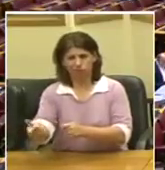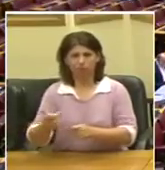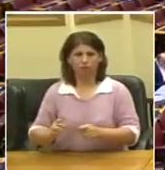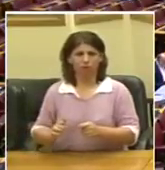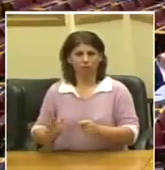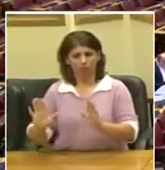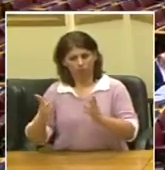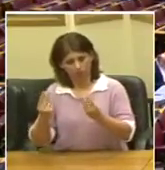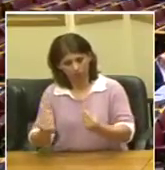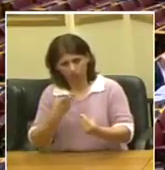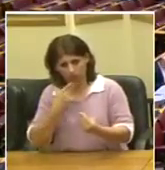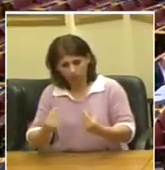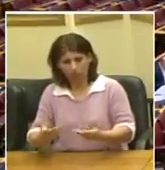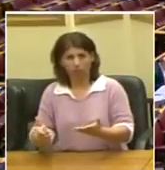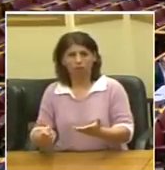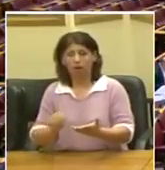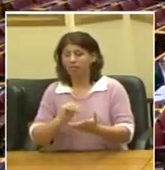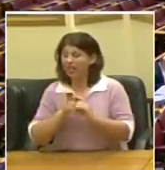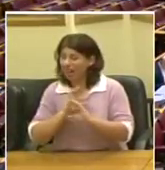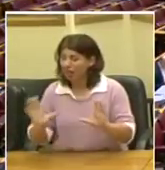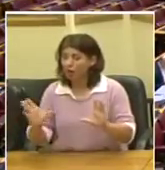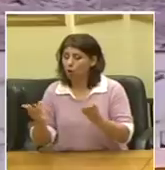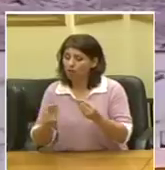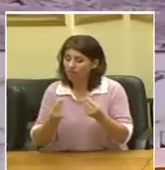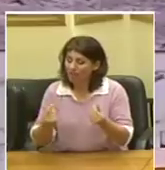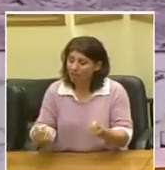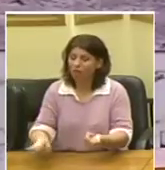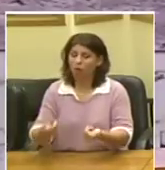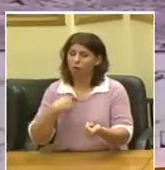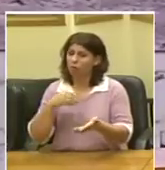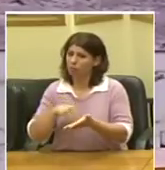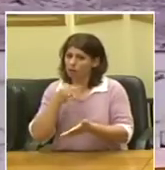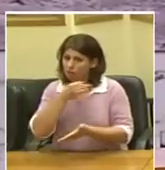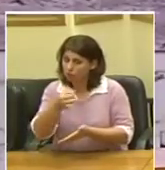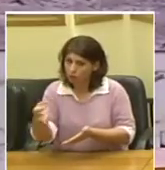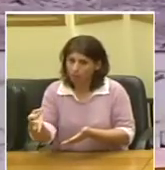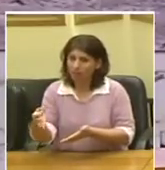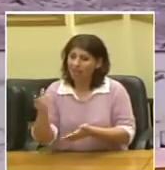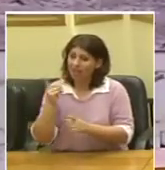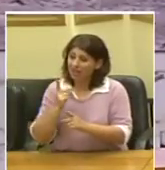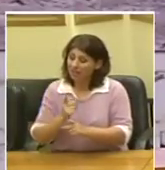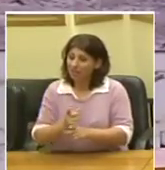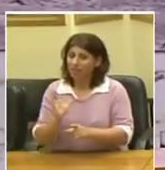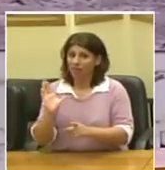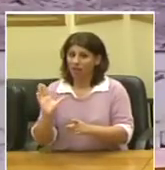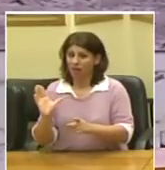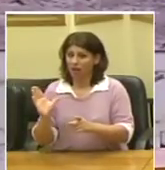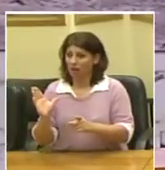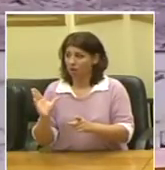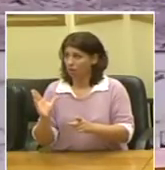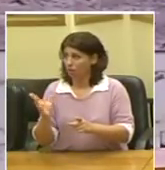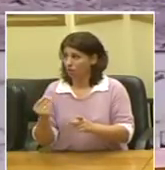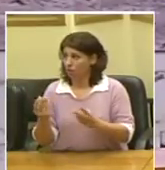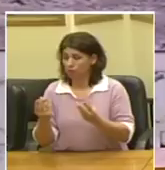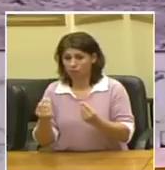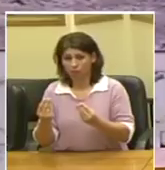πρόεδρε. Τρόπο. Και δεν είναι καθόλου ευγενικό, σας το έχω ξαναπεί, ιδιαίτερα να είμαστε πάρα πολύ αψείς όταν